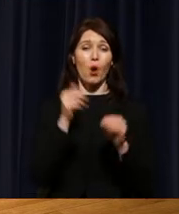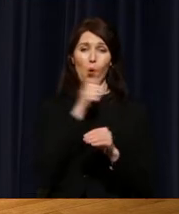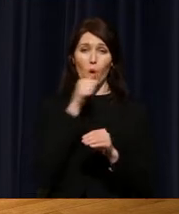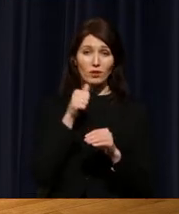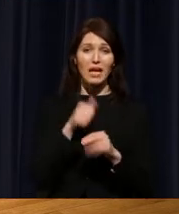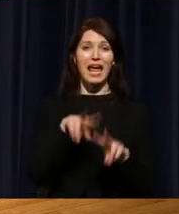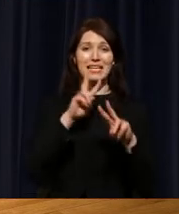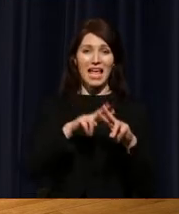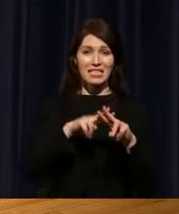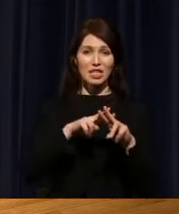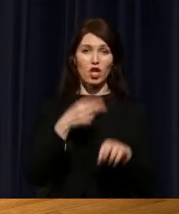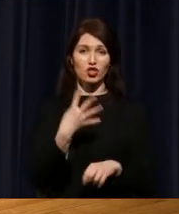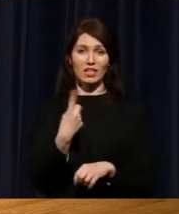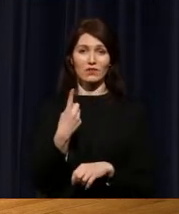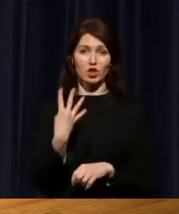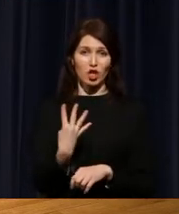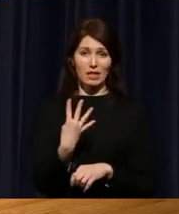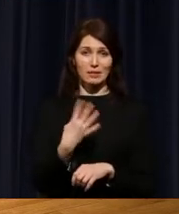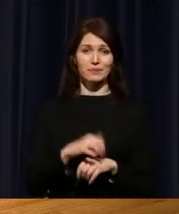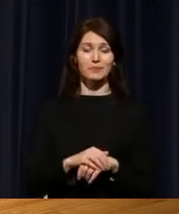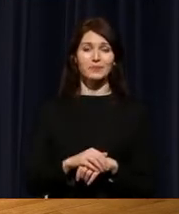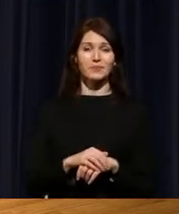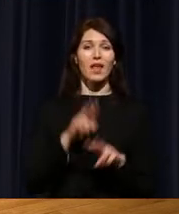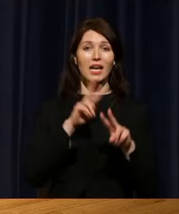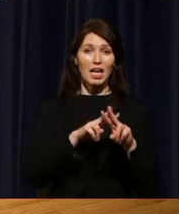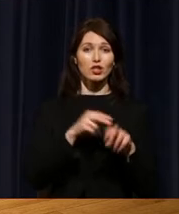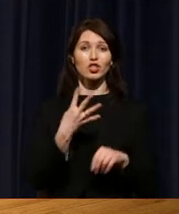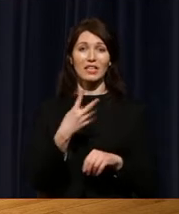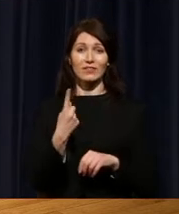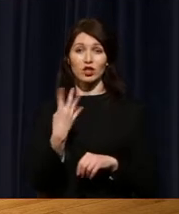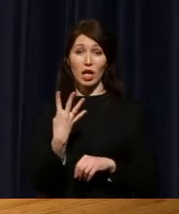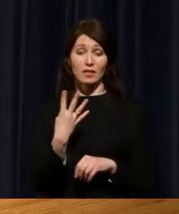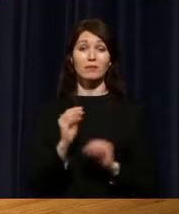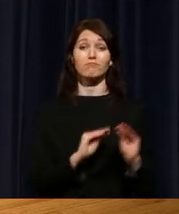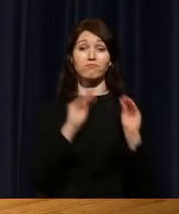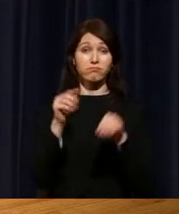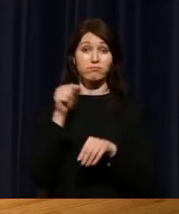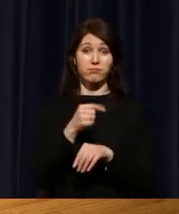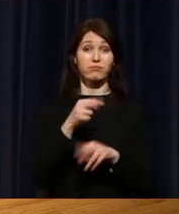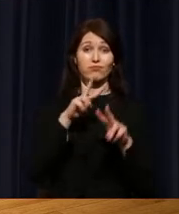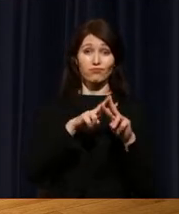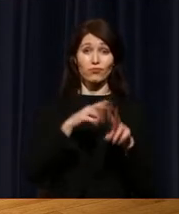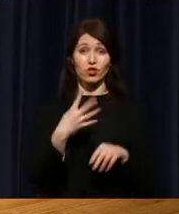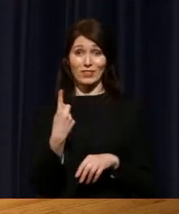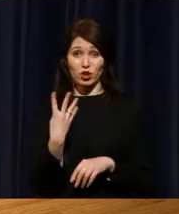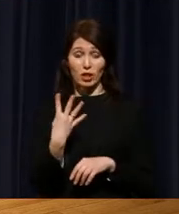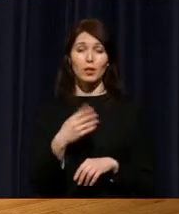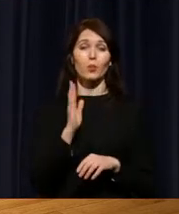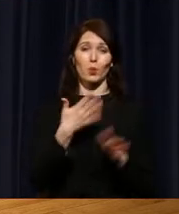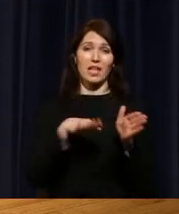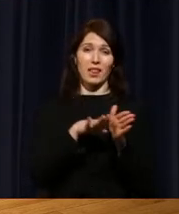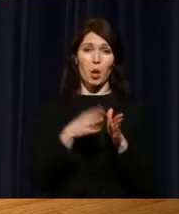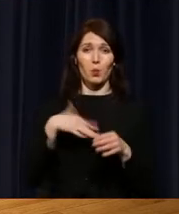aiz restīts šoreiz ir 414, tātad restīts un 414, nu, un ievadot šo kodu, jūs jau būsit daļa no